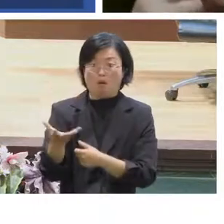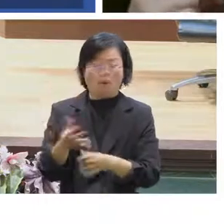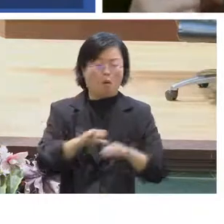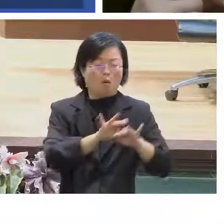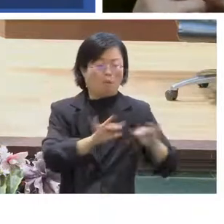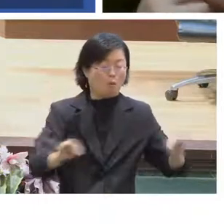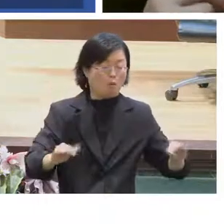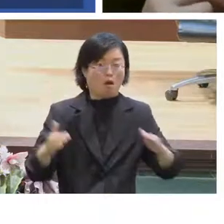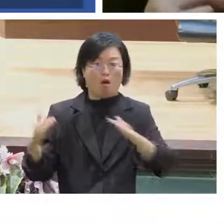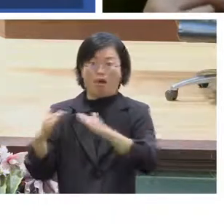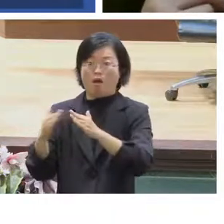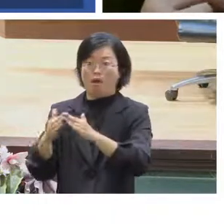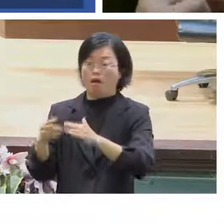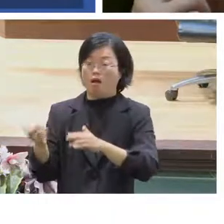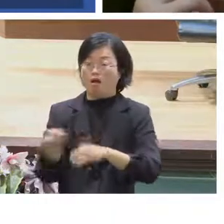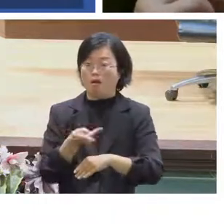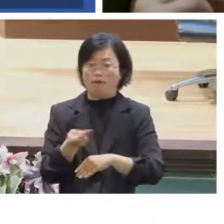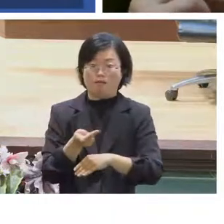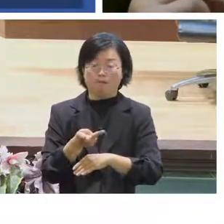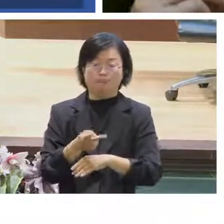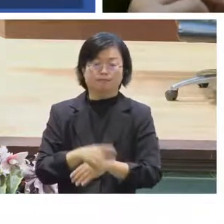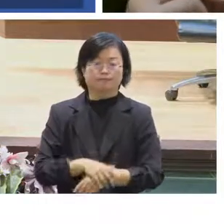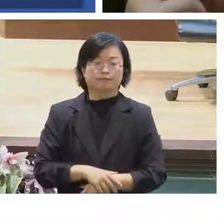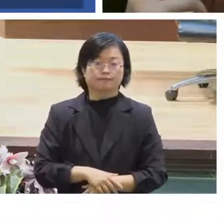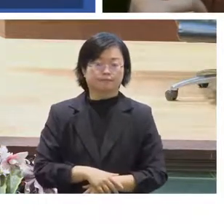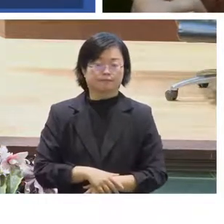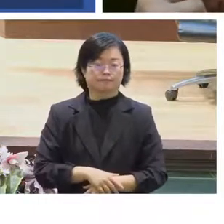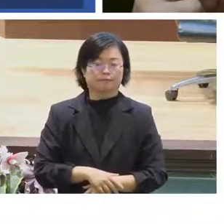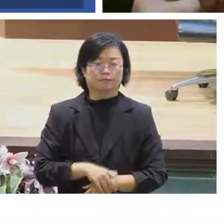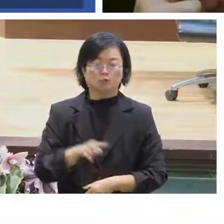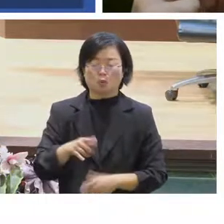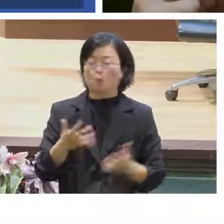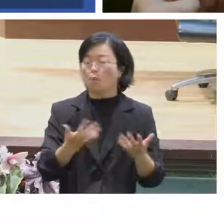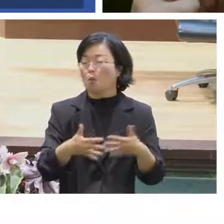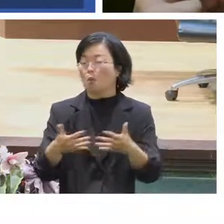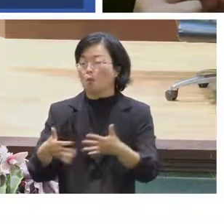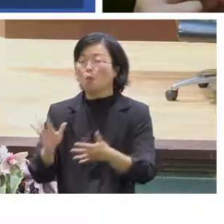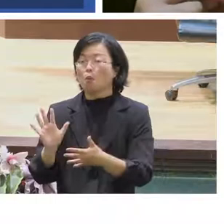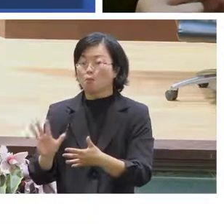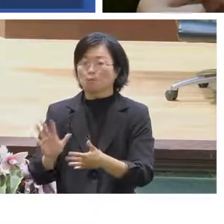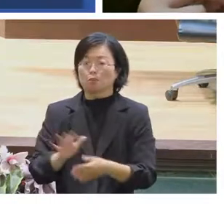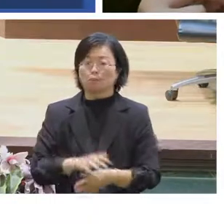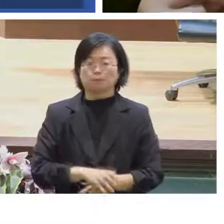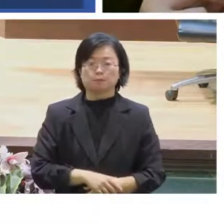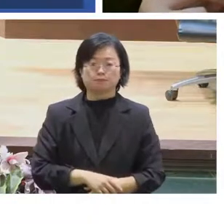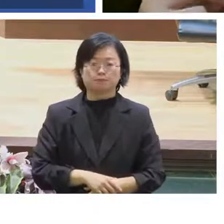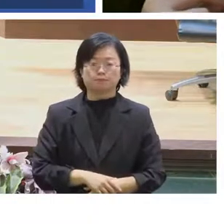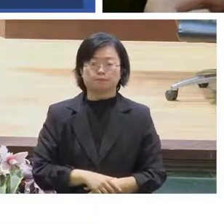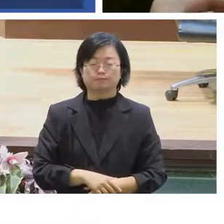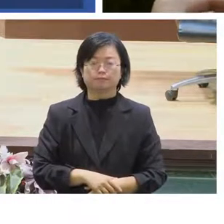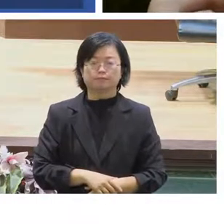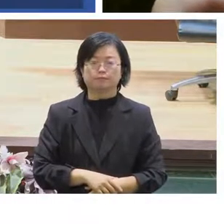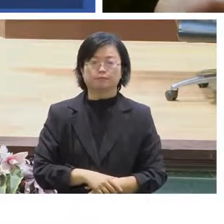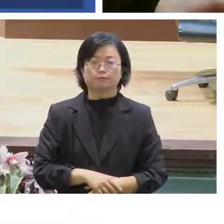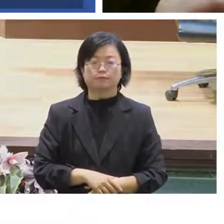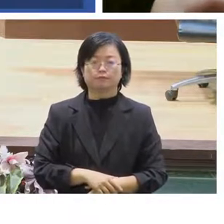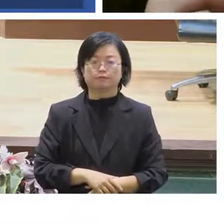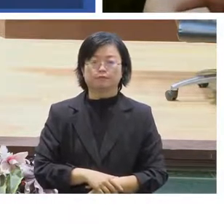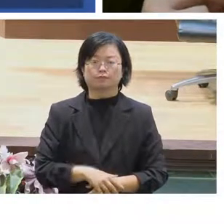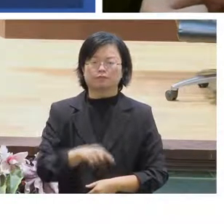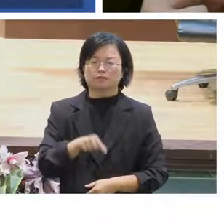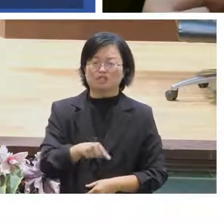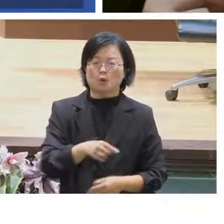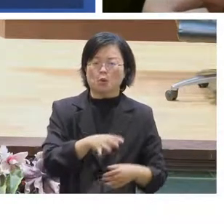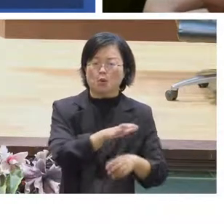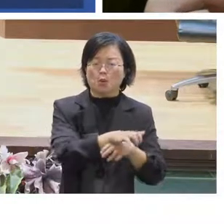的研究是要看其中一个问题，就是很多比方说团职农地